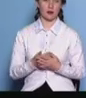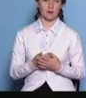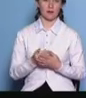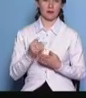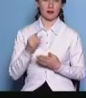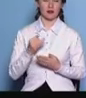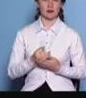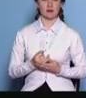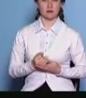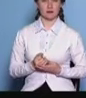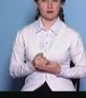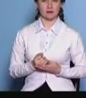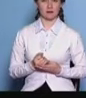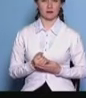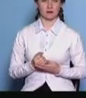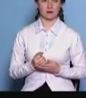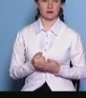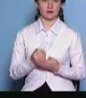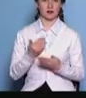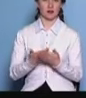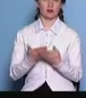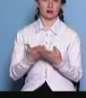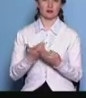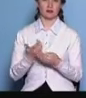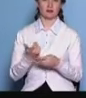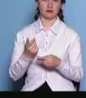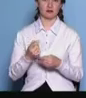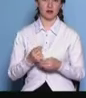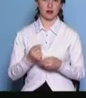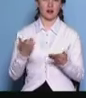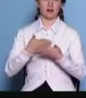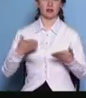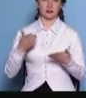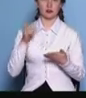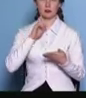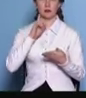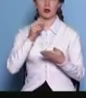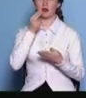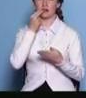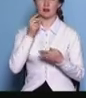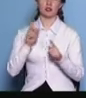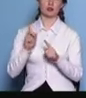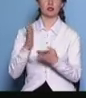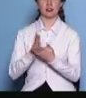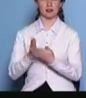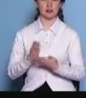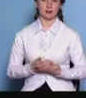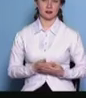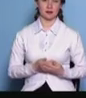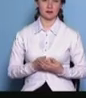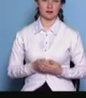не надо. Мы взяли с тобой все. Нас бы только вот куда-то разместить, пока нас домой не